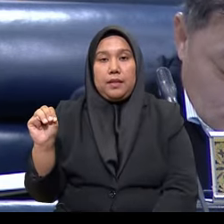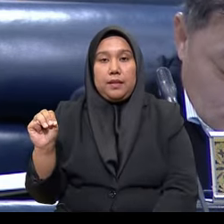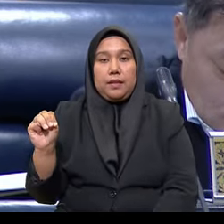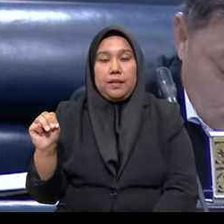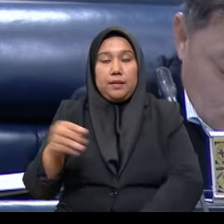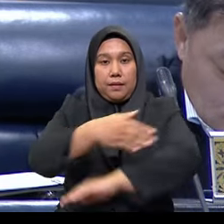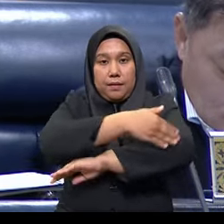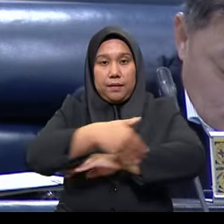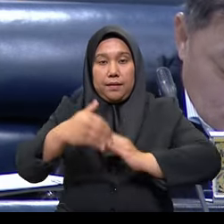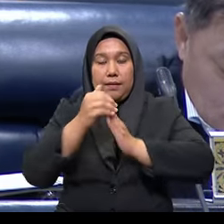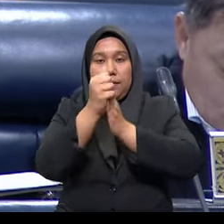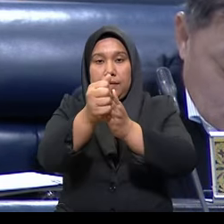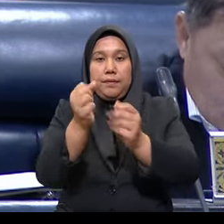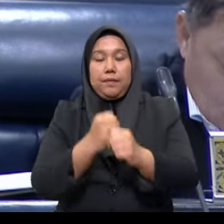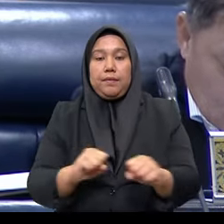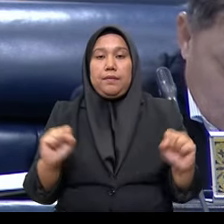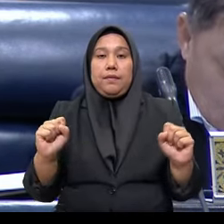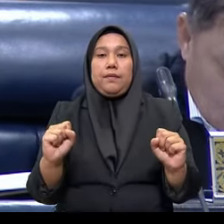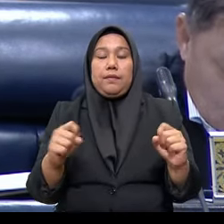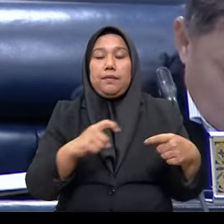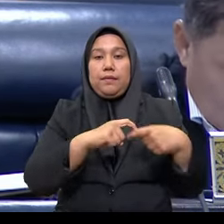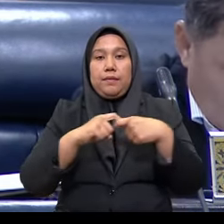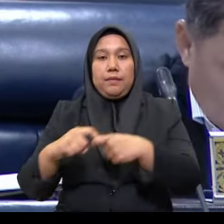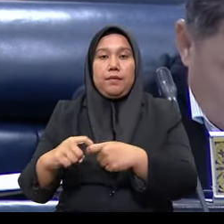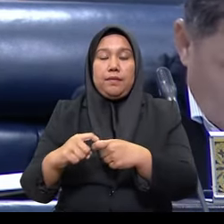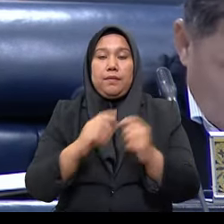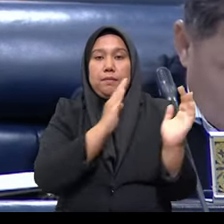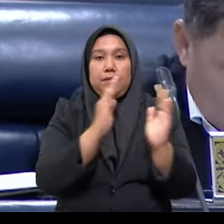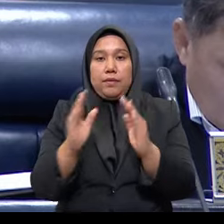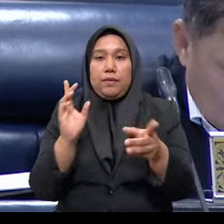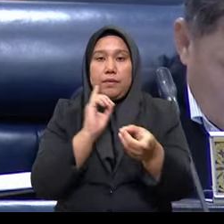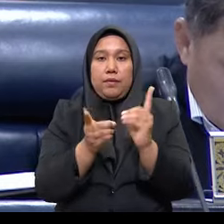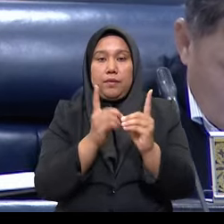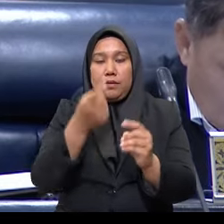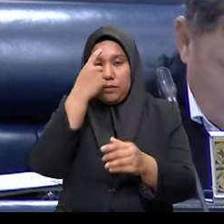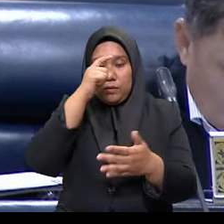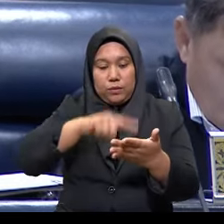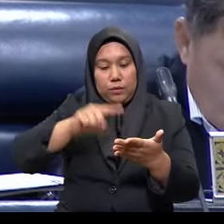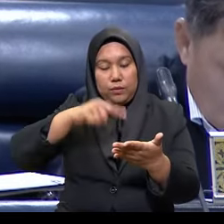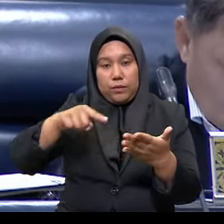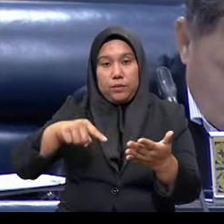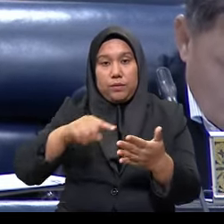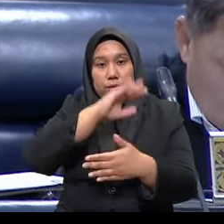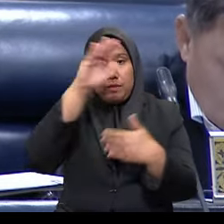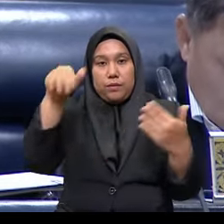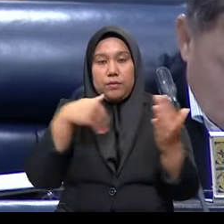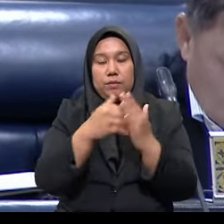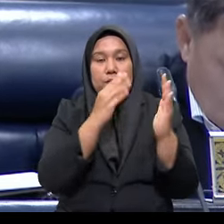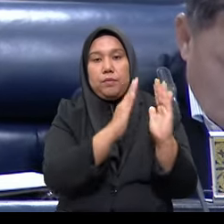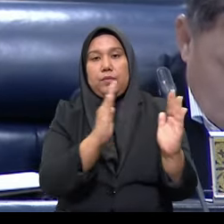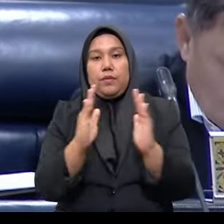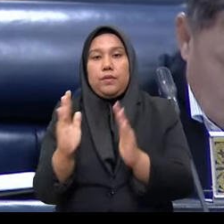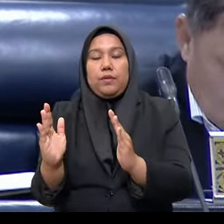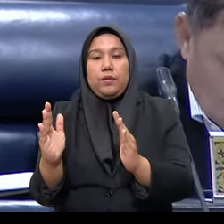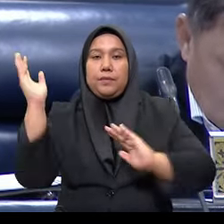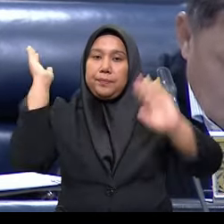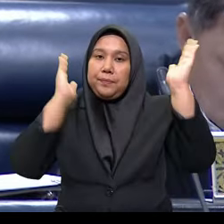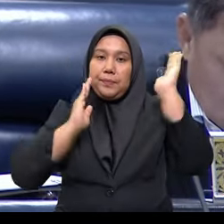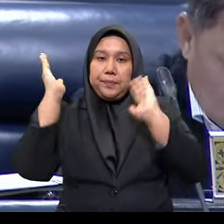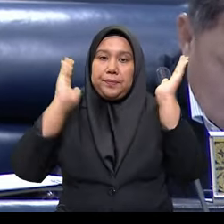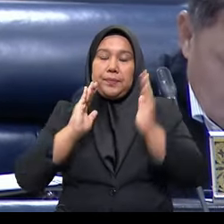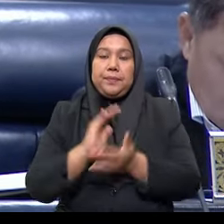garis panduan berkaitan perpustakaan digital untuk rujukan oleh semua perpustakaan di